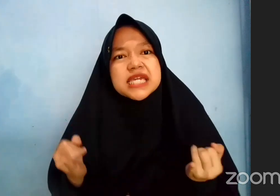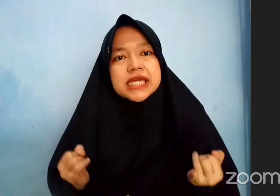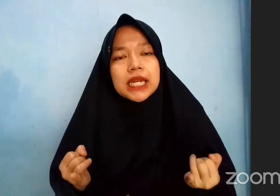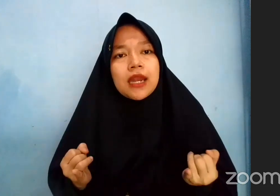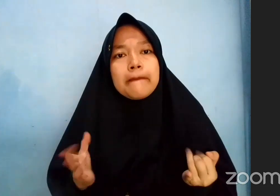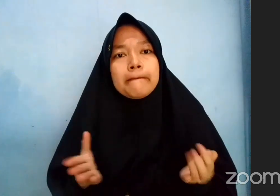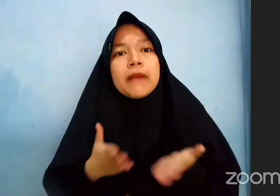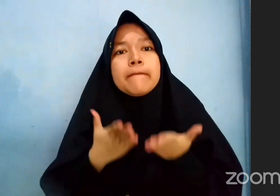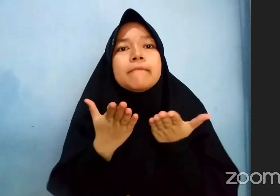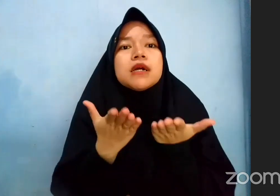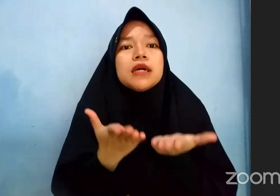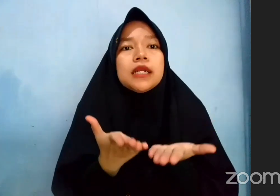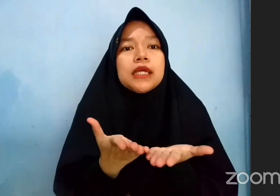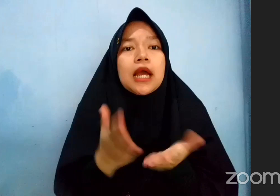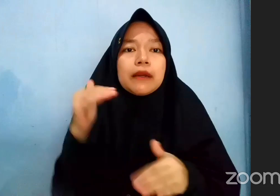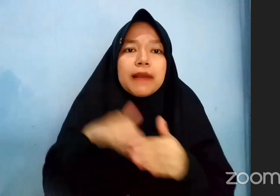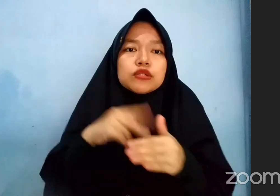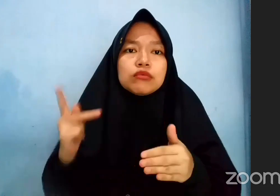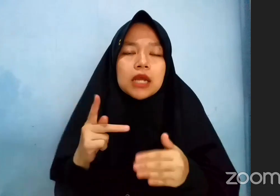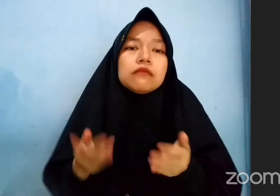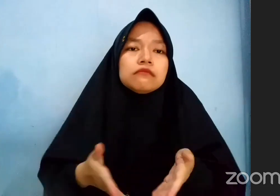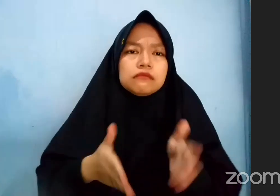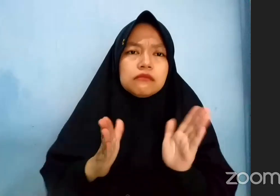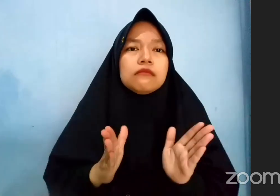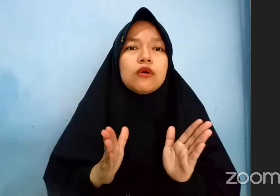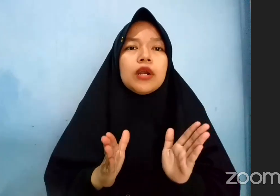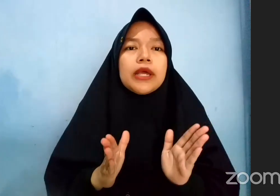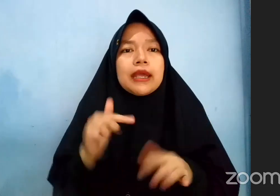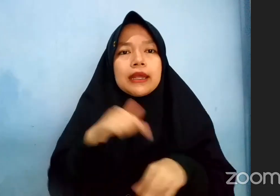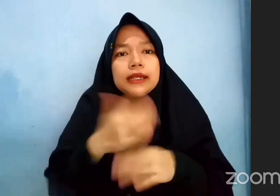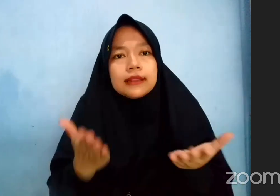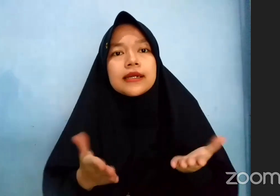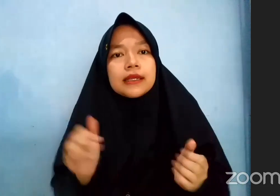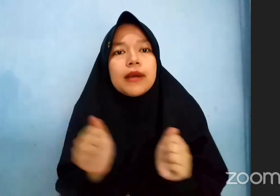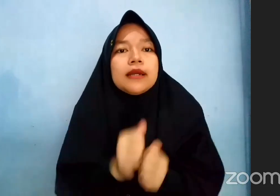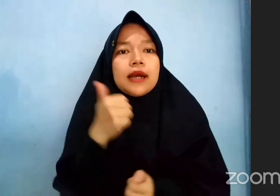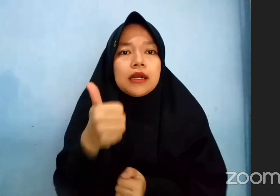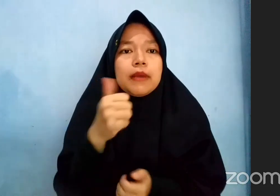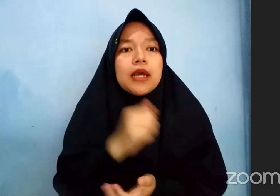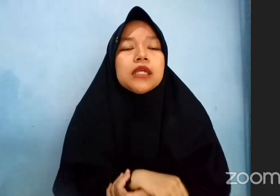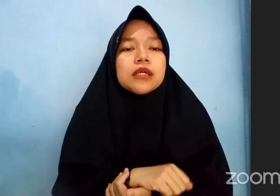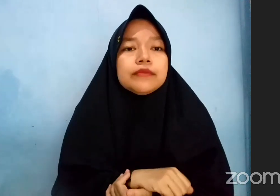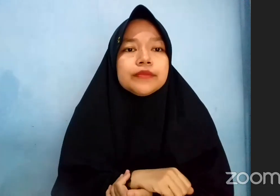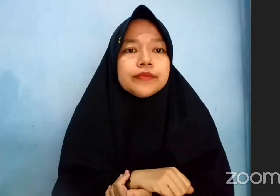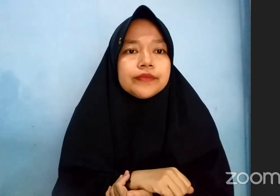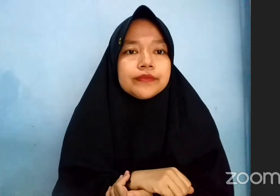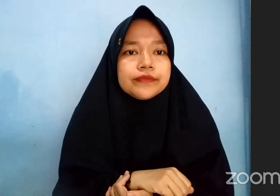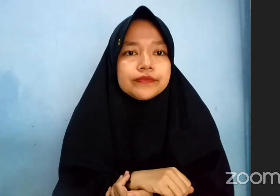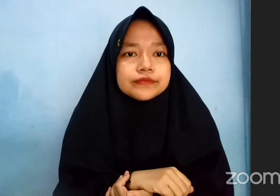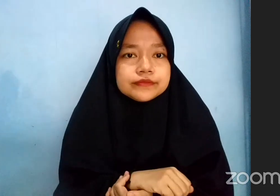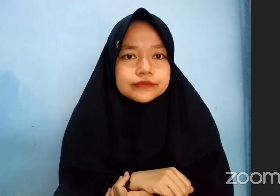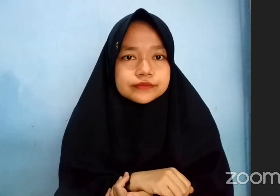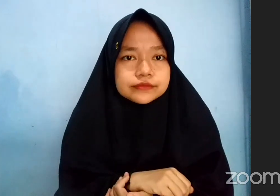tentang perparkiran Ting jadi dari sisi orang tuanya jadi nanti mereka tentunya juga bisa membantu